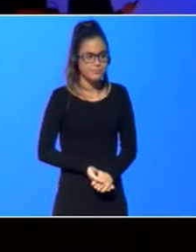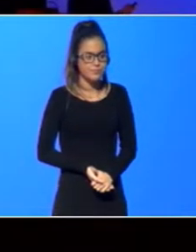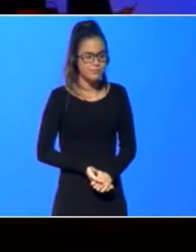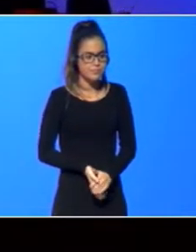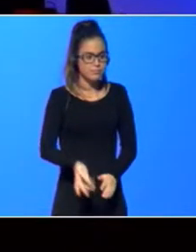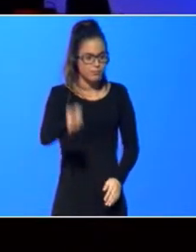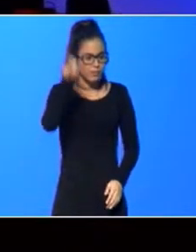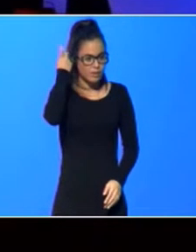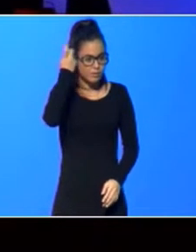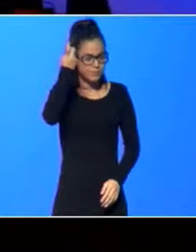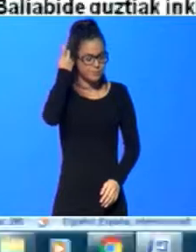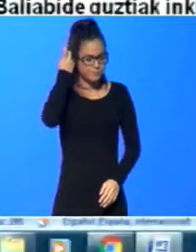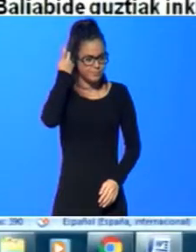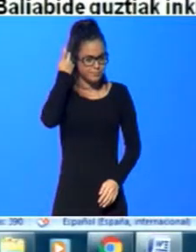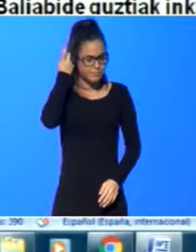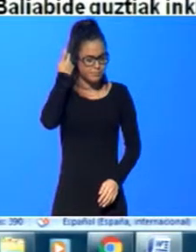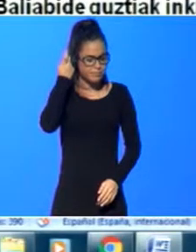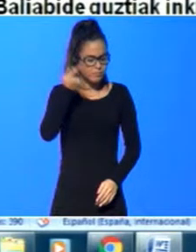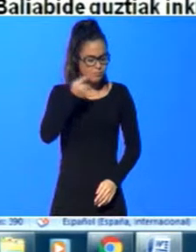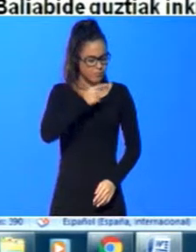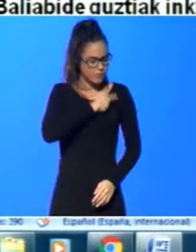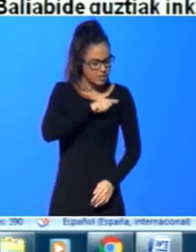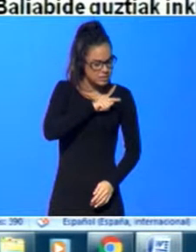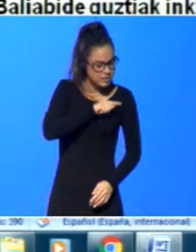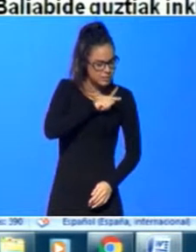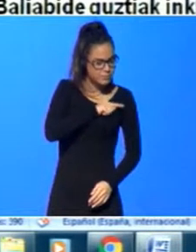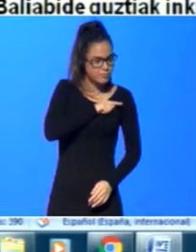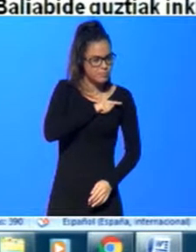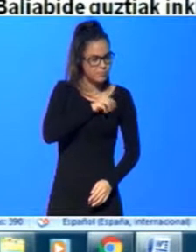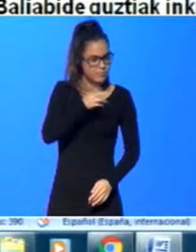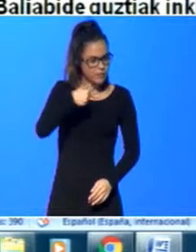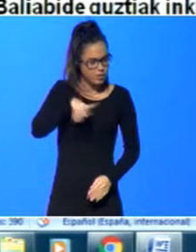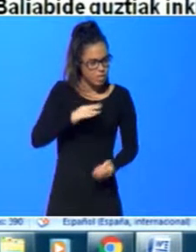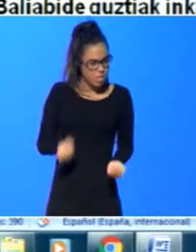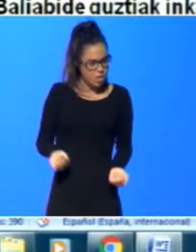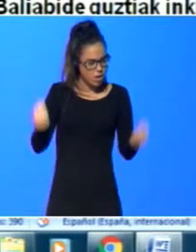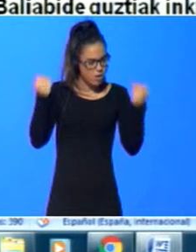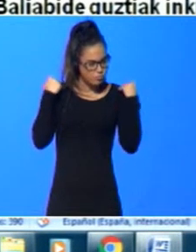ikasleak sentitu da erakusten duenarekin kargotu,